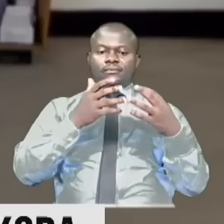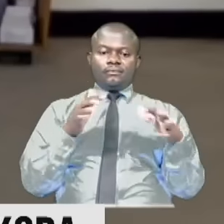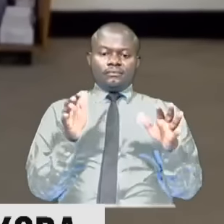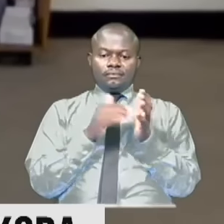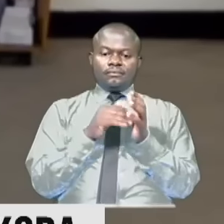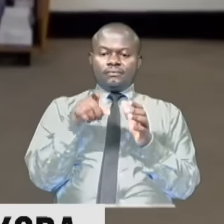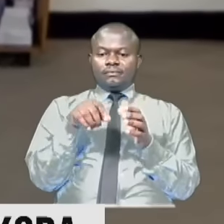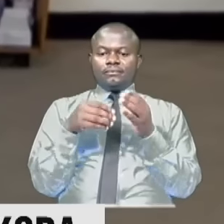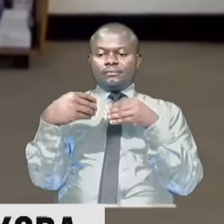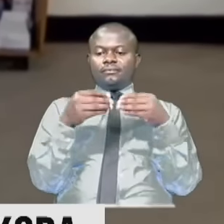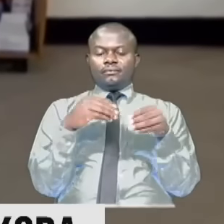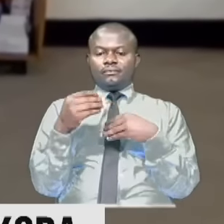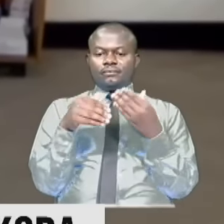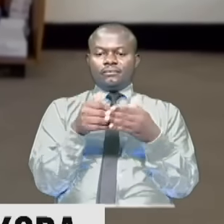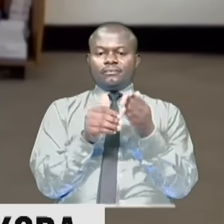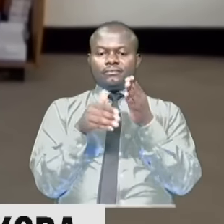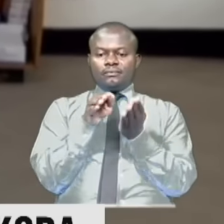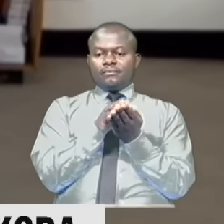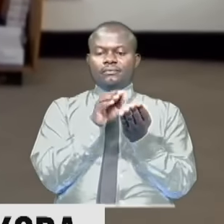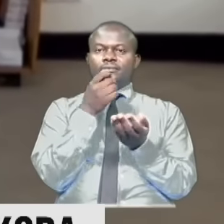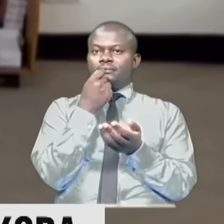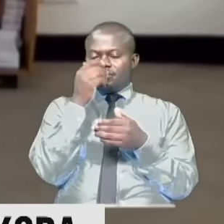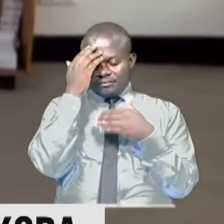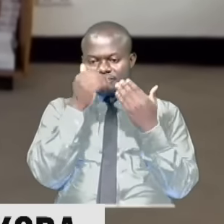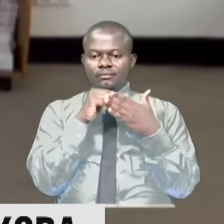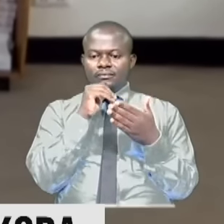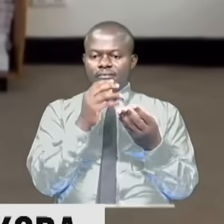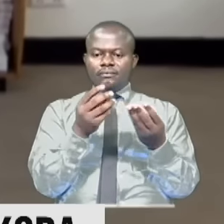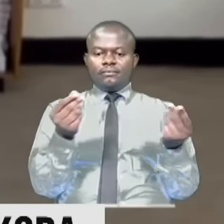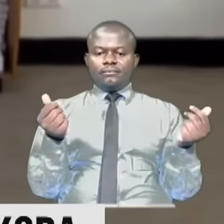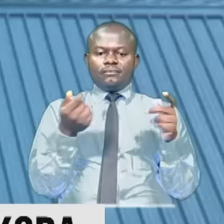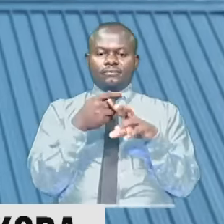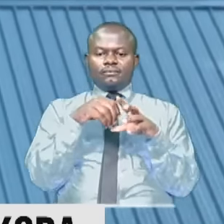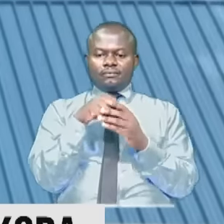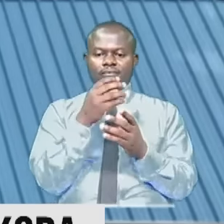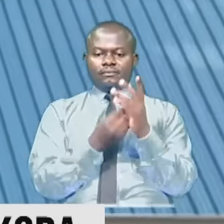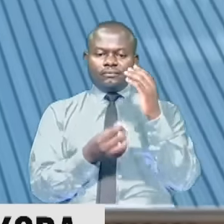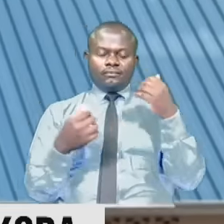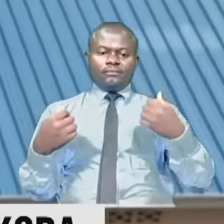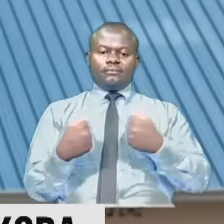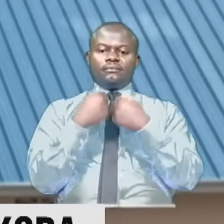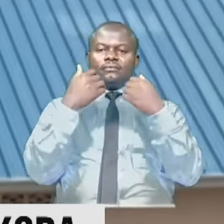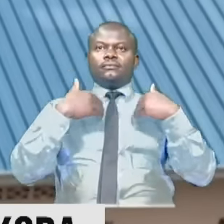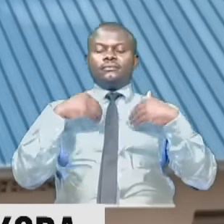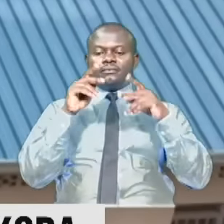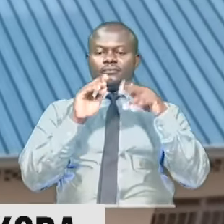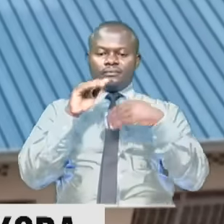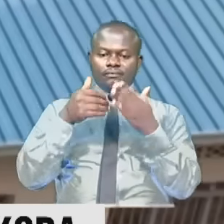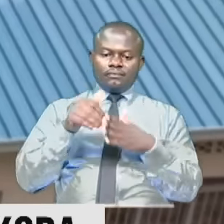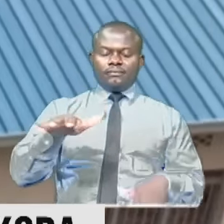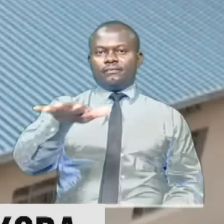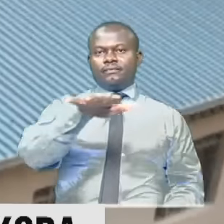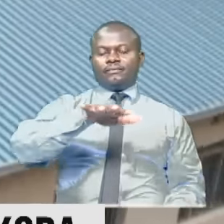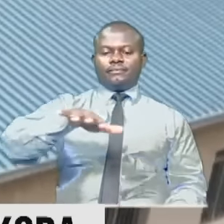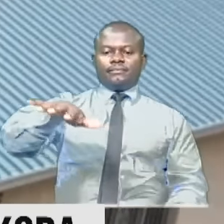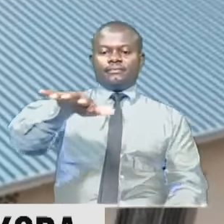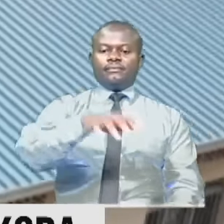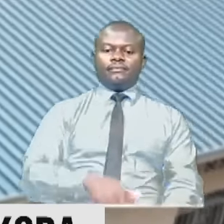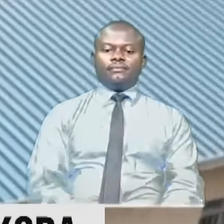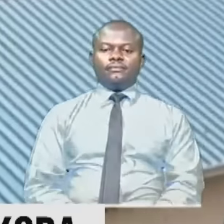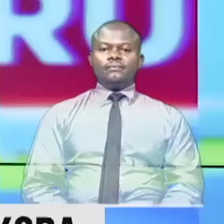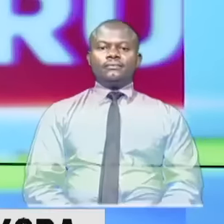haracyakeneye ibikoresho byabugenewe byo kubikamo imiti kugira ngo itangirika bikavamo igihombo n'ingaruka ku buzima bw'abahivuriza. Tuyishime Jean d'Office mu karere